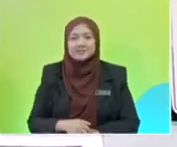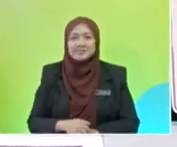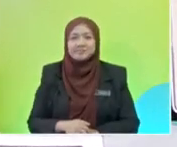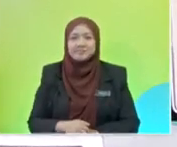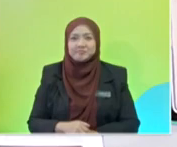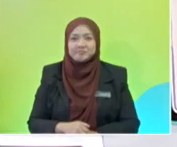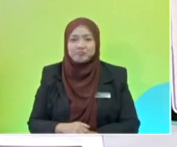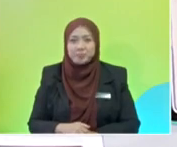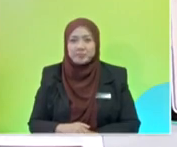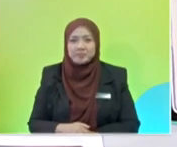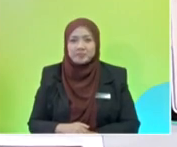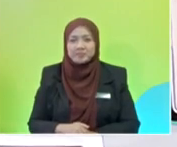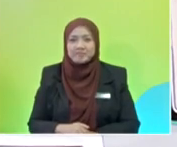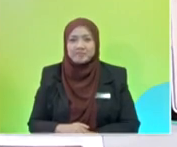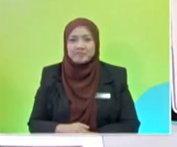turun